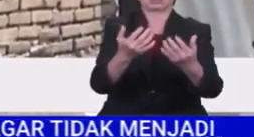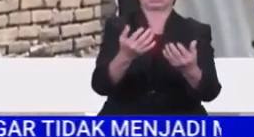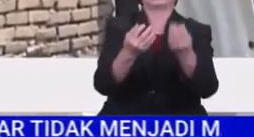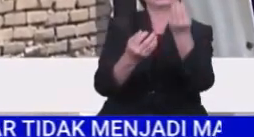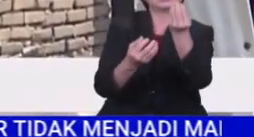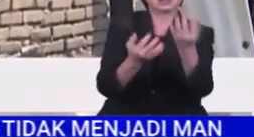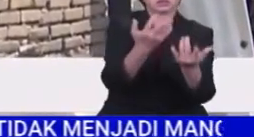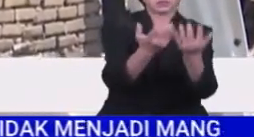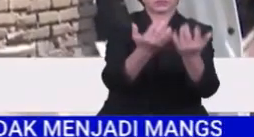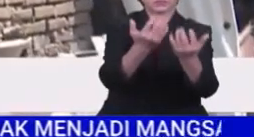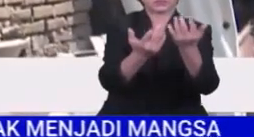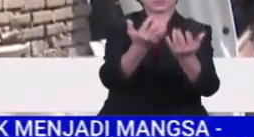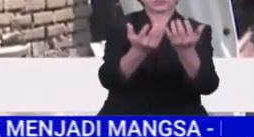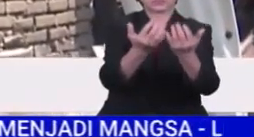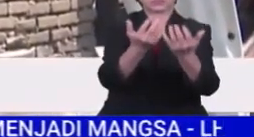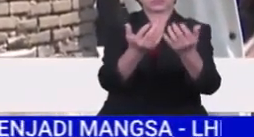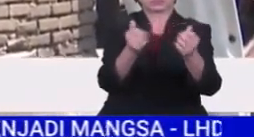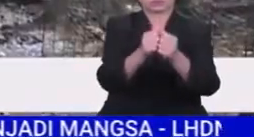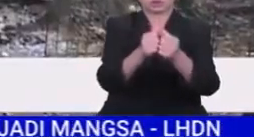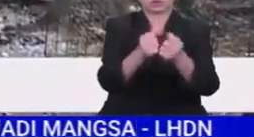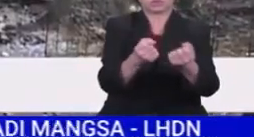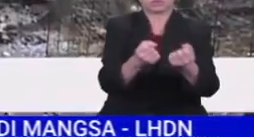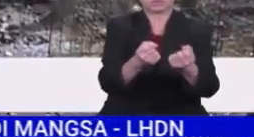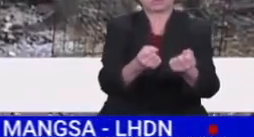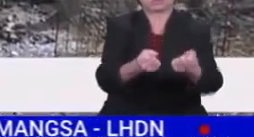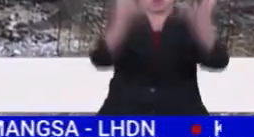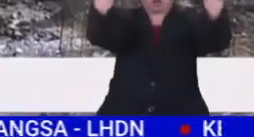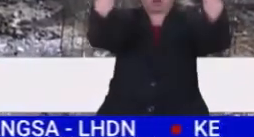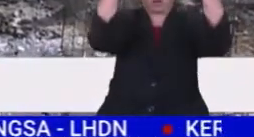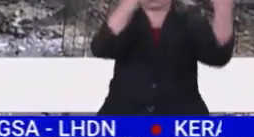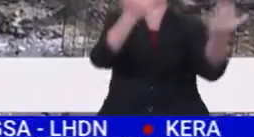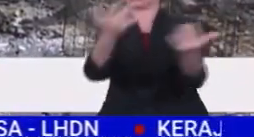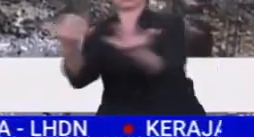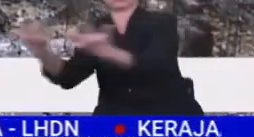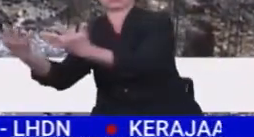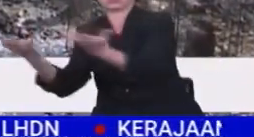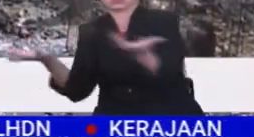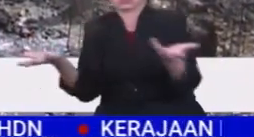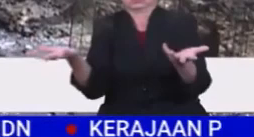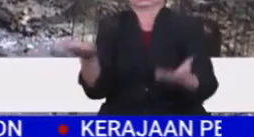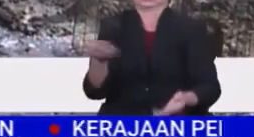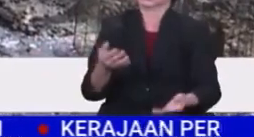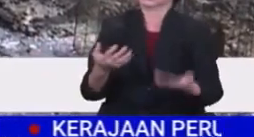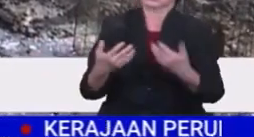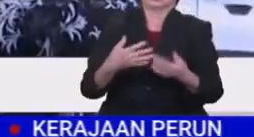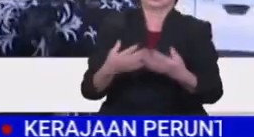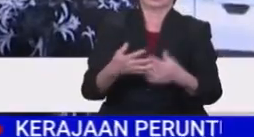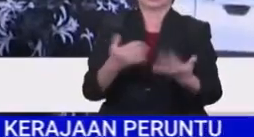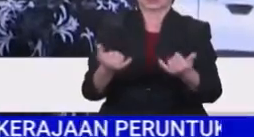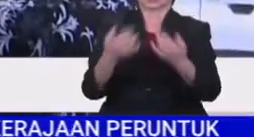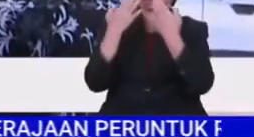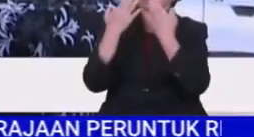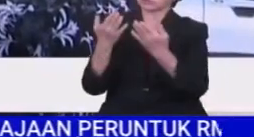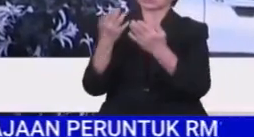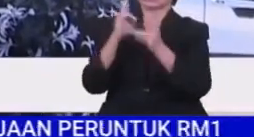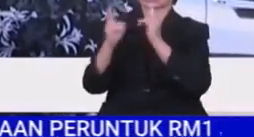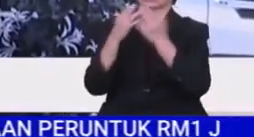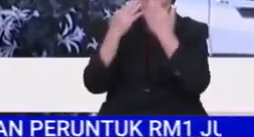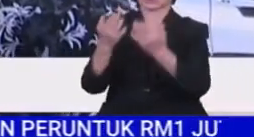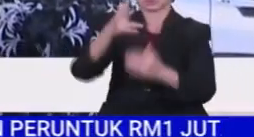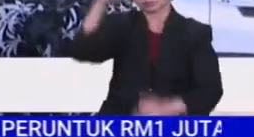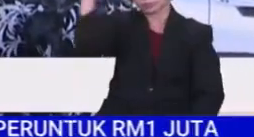Berapa kuat tapi setelah dengar letupan dia merebak terlalu Cepatlah lebih dewasa ingin mengucapkan ribuan terima kasih kepada